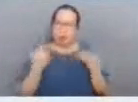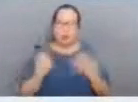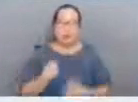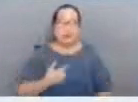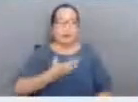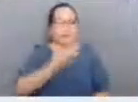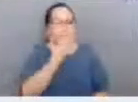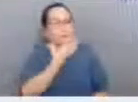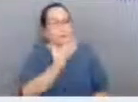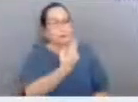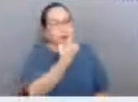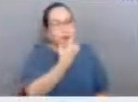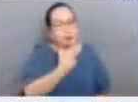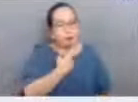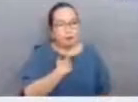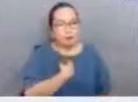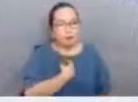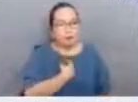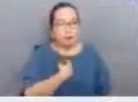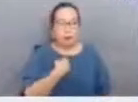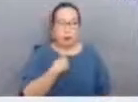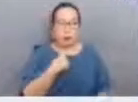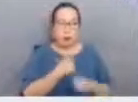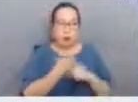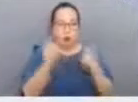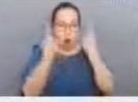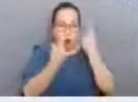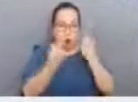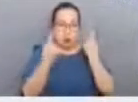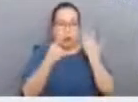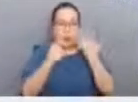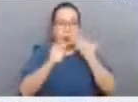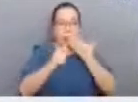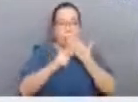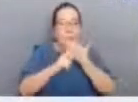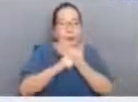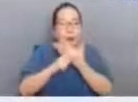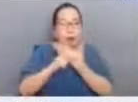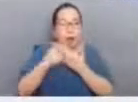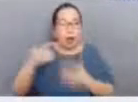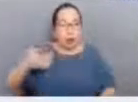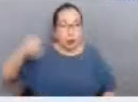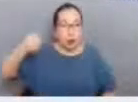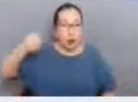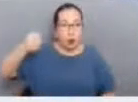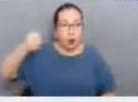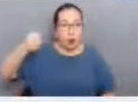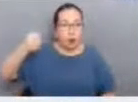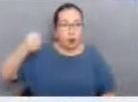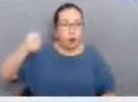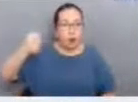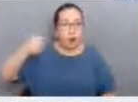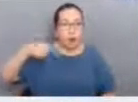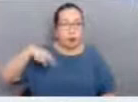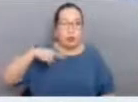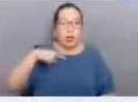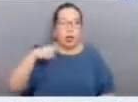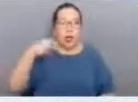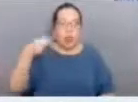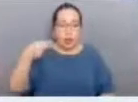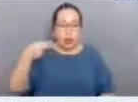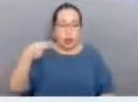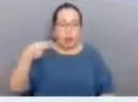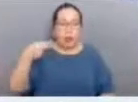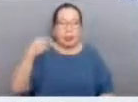Dahil po marami ang nawalan ng trabaho dulot ng pandemya, mas marami sa ating mga kababayan ngayon ang nagnanais